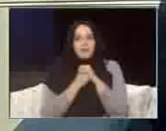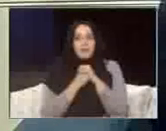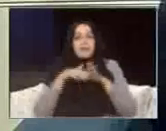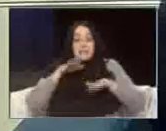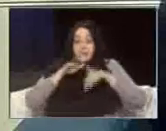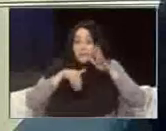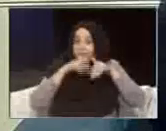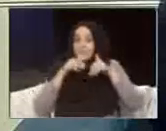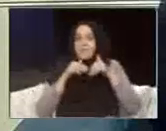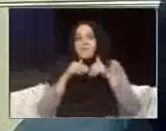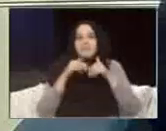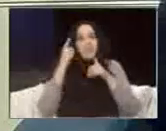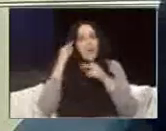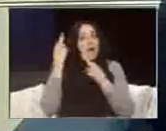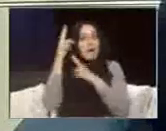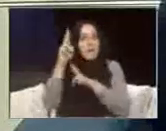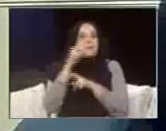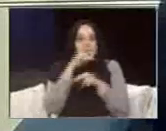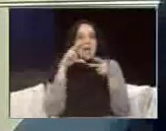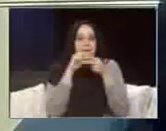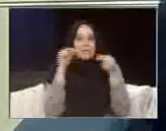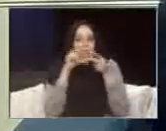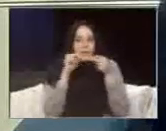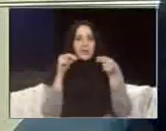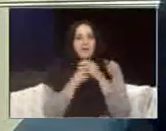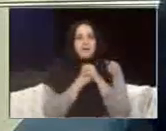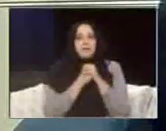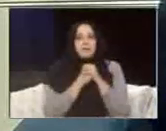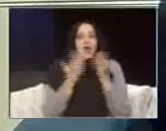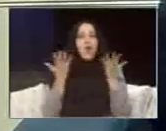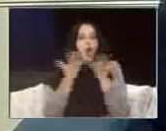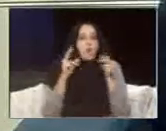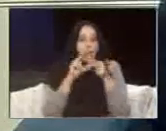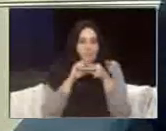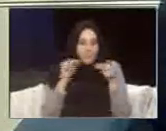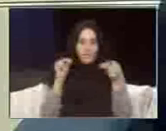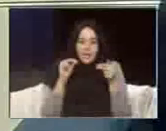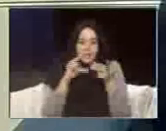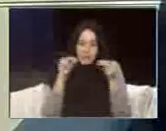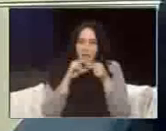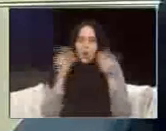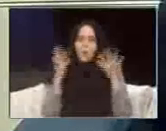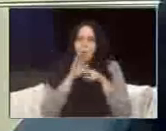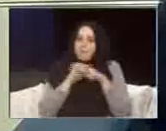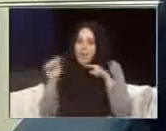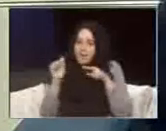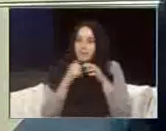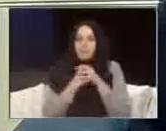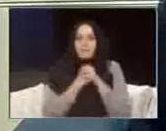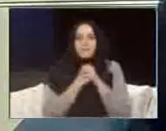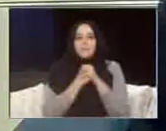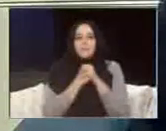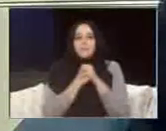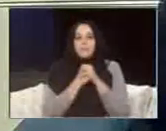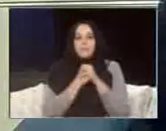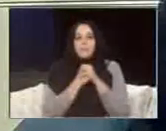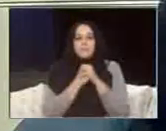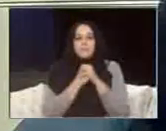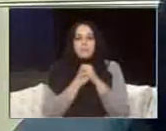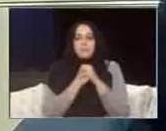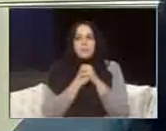الاجراءات الشكوى، لا يبينها لك الشيخ ان شاء الله. ان شاء الله يا ربي ان شاء الله. كيف تكون الشكوى؟ وما بقيليش